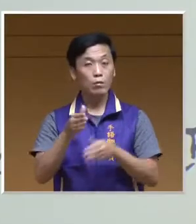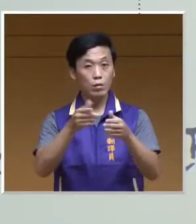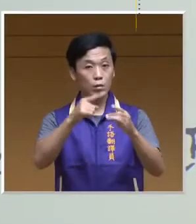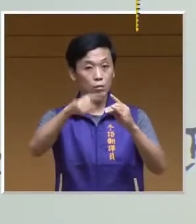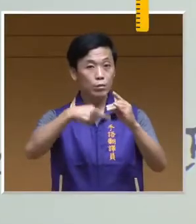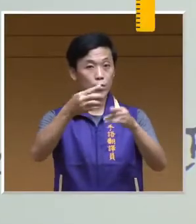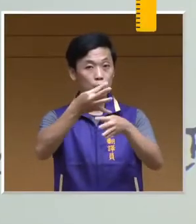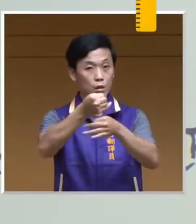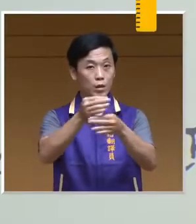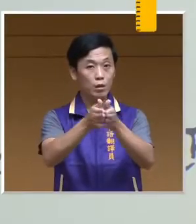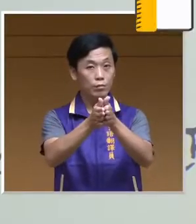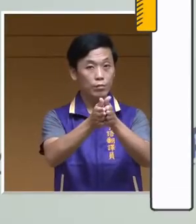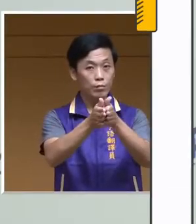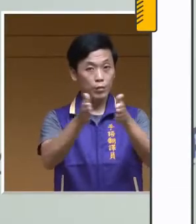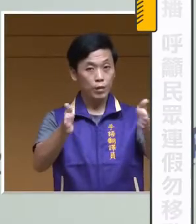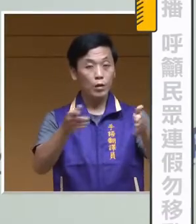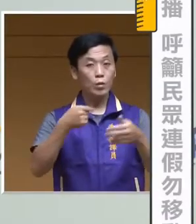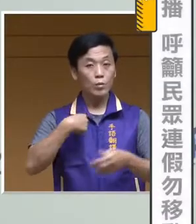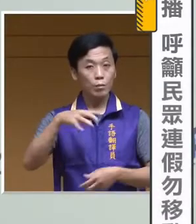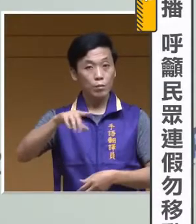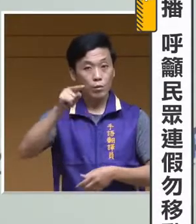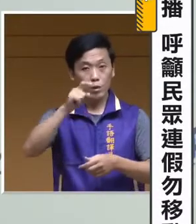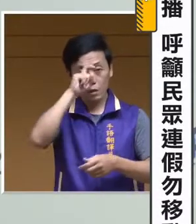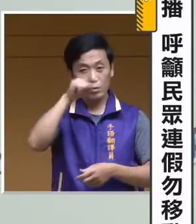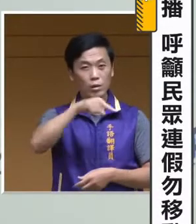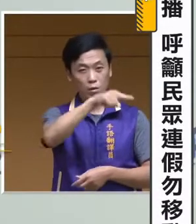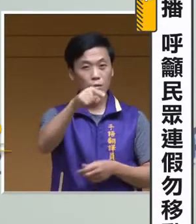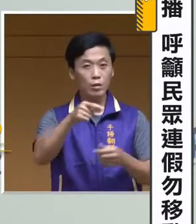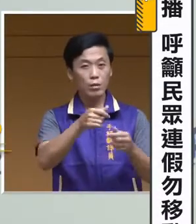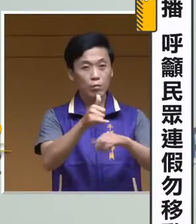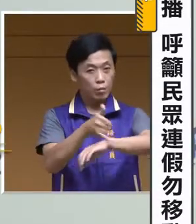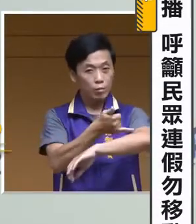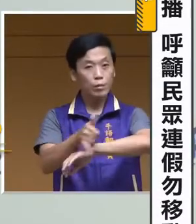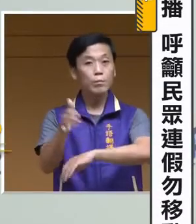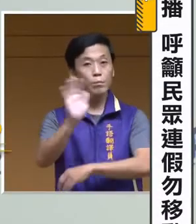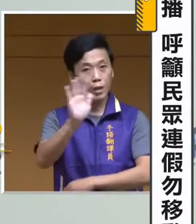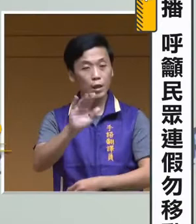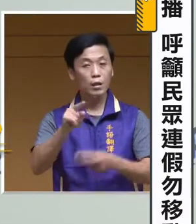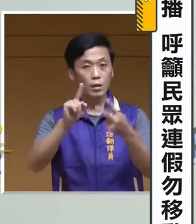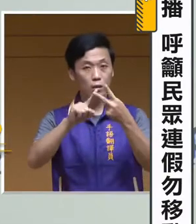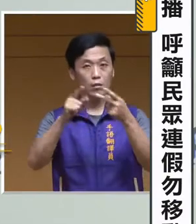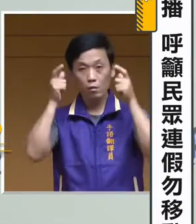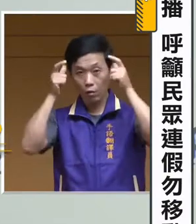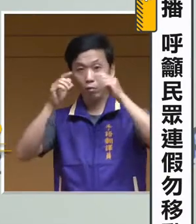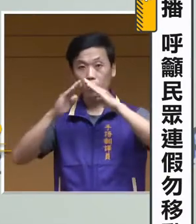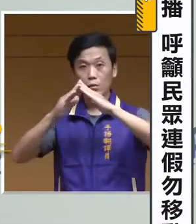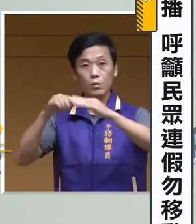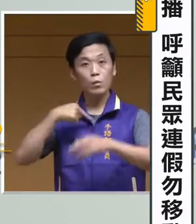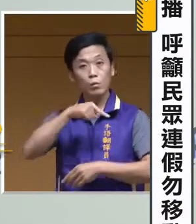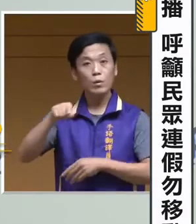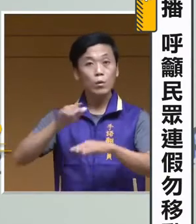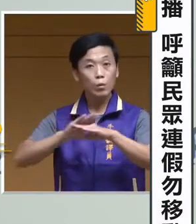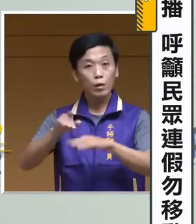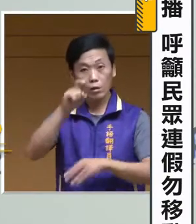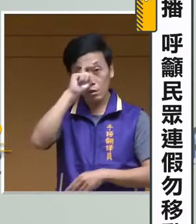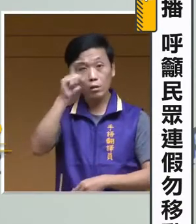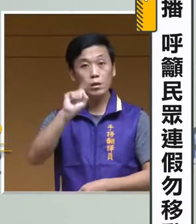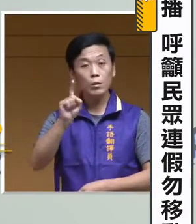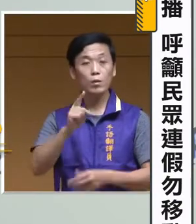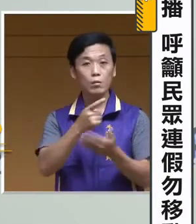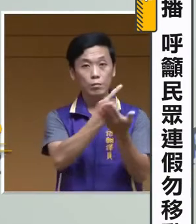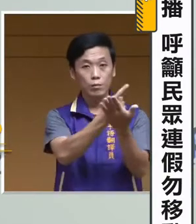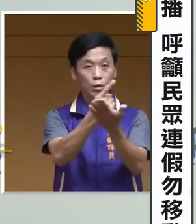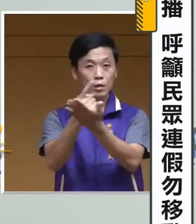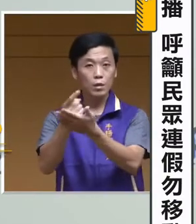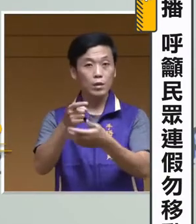端午节，我们第一个拜托大家不要移动；第二个，我们高雄市，我们会要求要所有